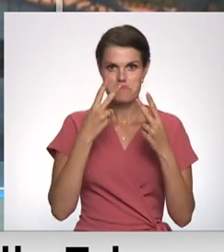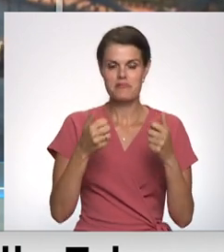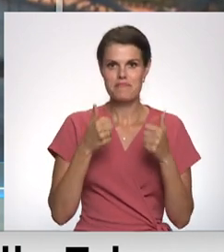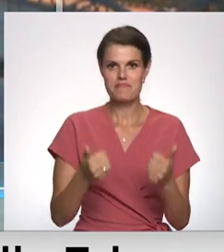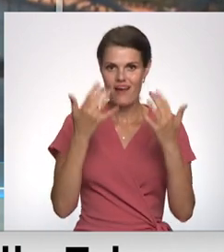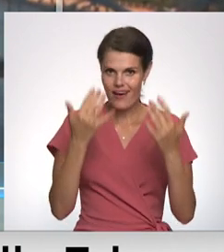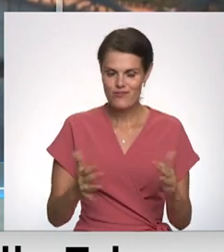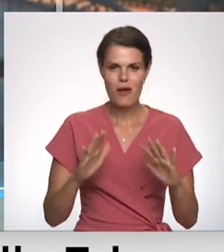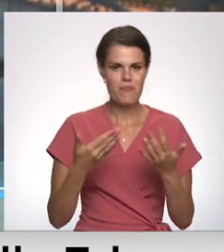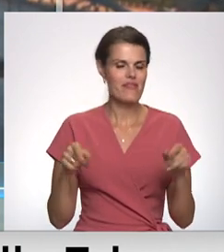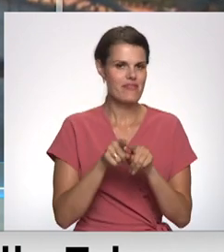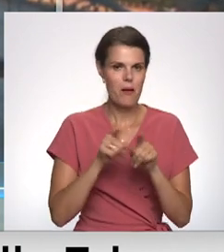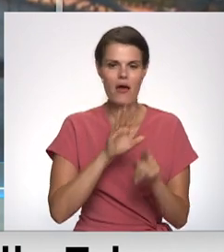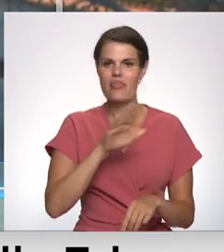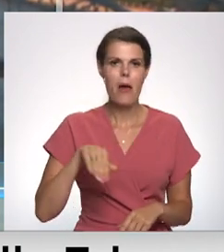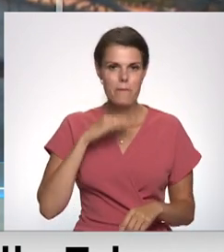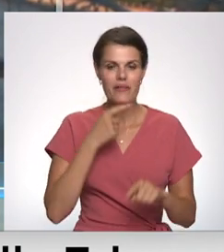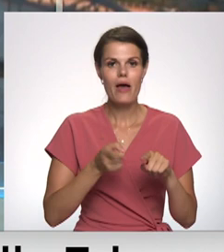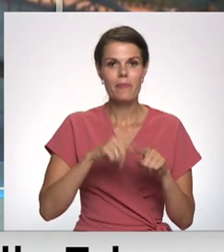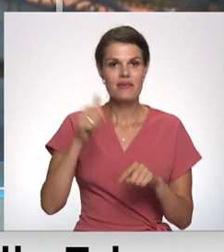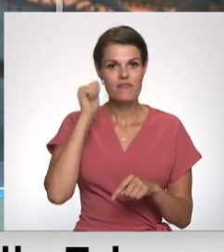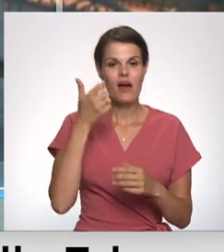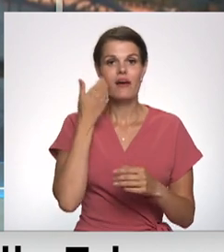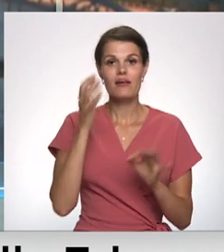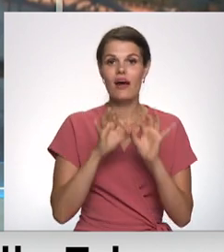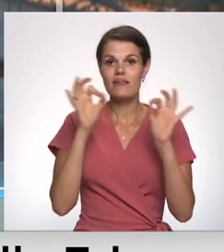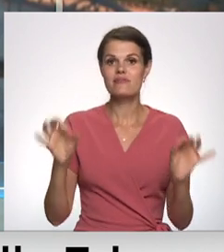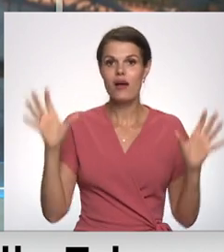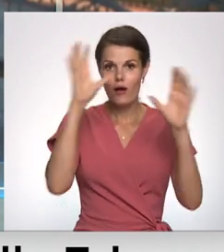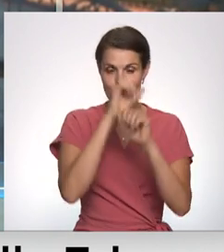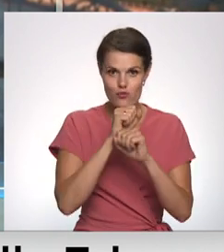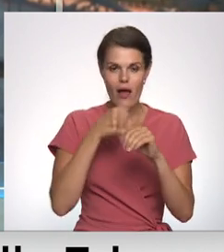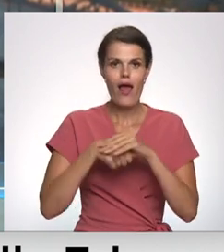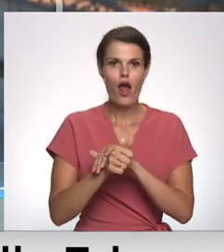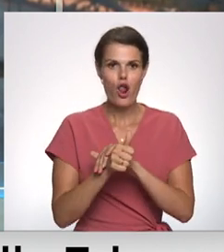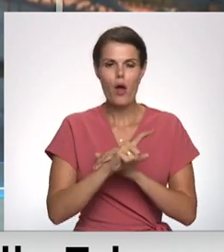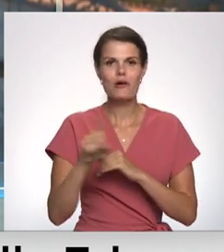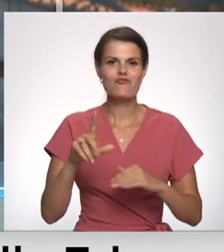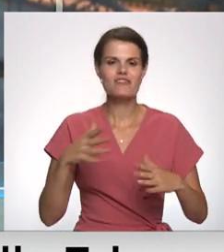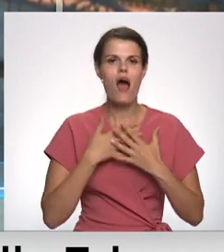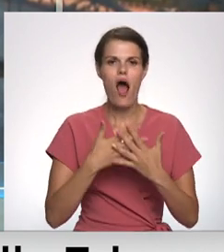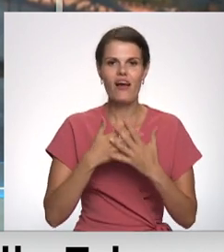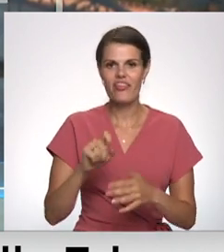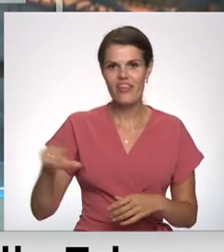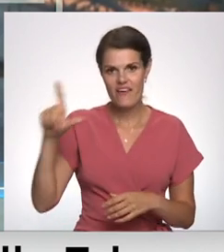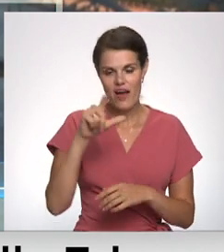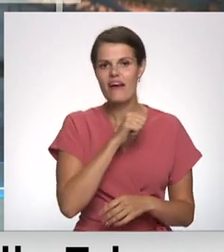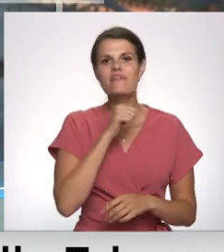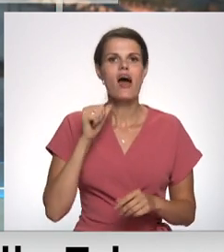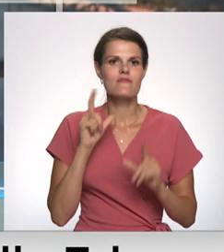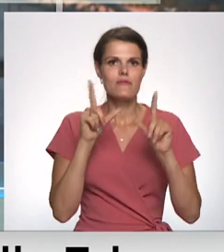ar to vien nepietiekot. Tāpēc vakar iestājoties tumsai, kad kailgliemeži ir visaktīvākie, talsinieki devās